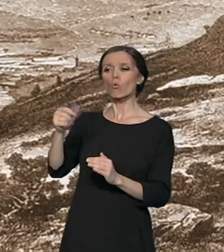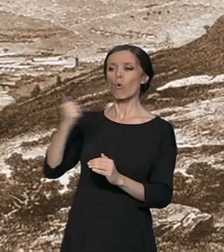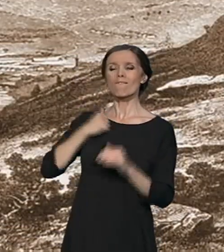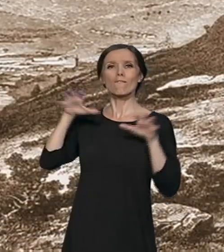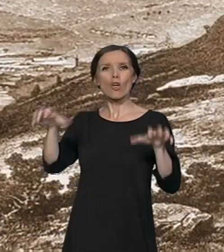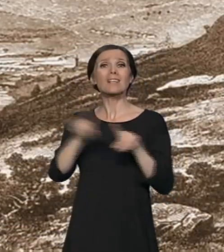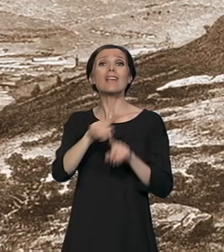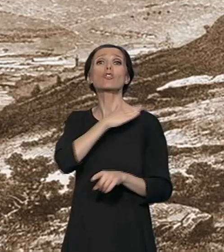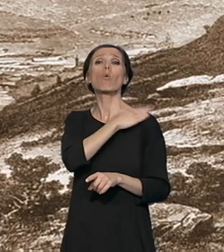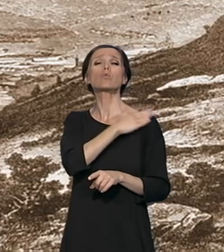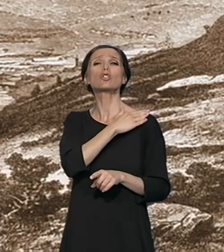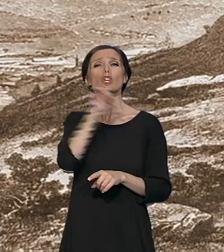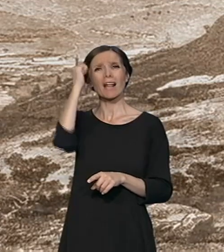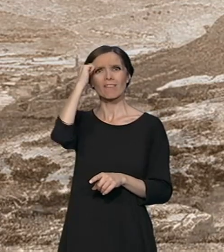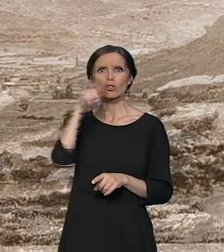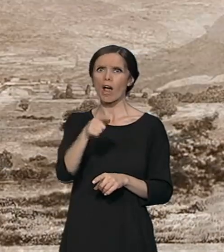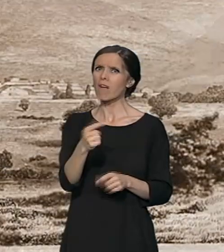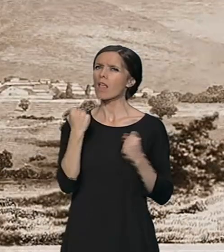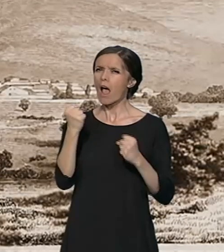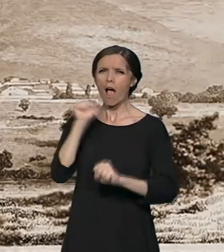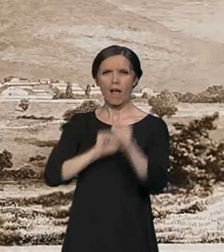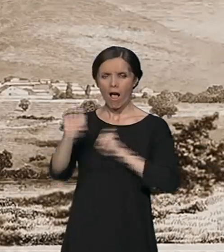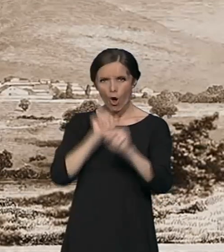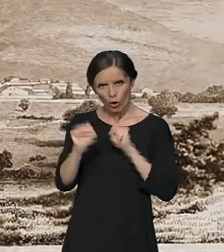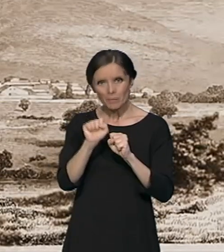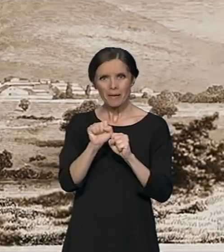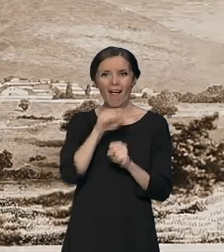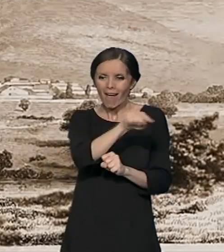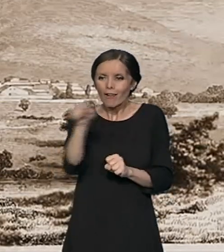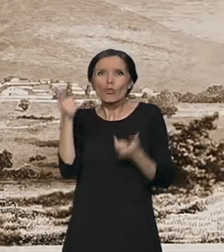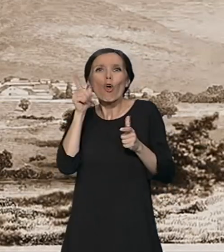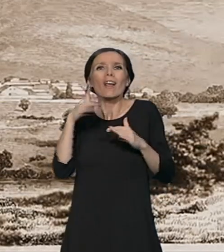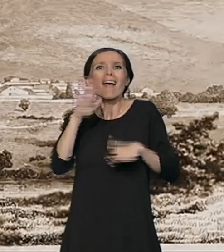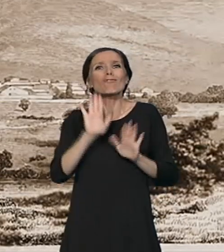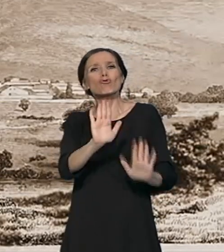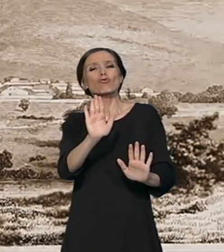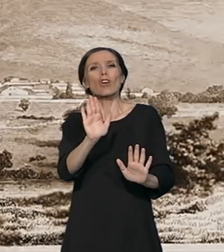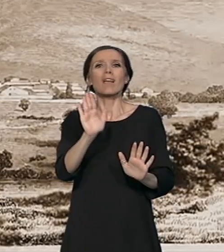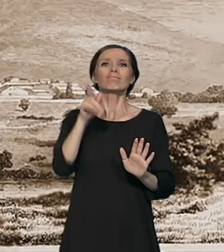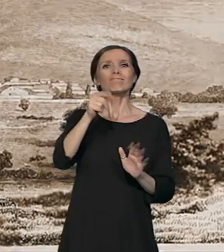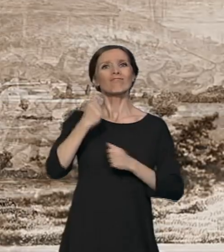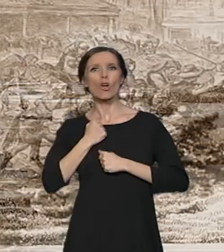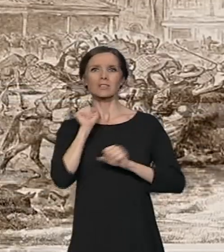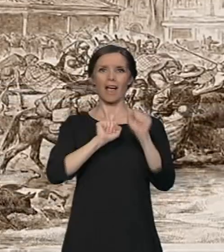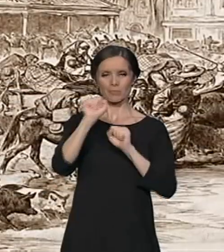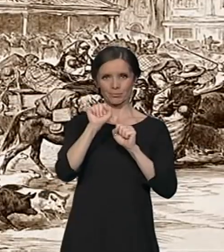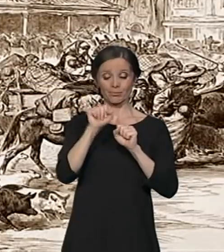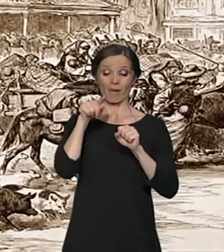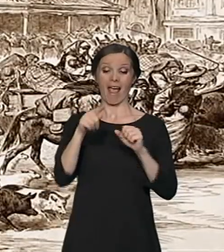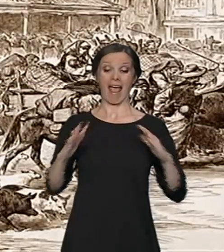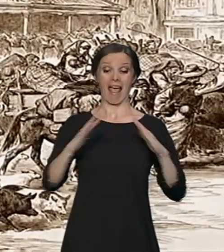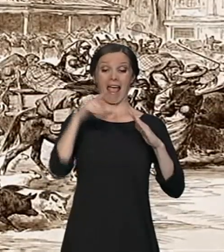tvrđava. Varoši su ono što je u podgrađu, suburbijumu,